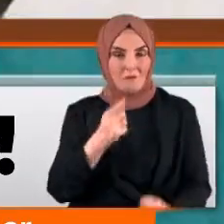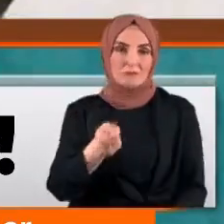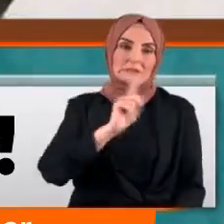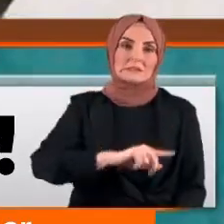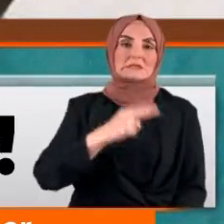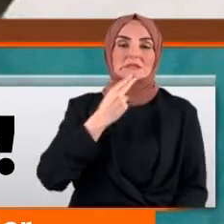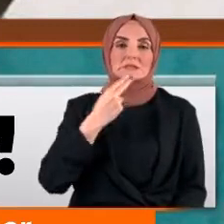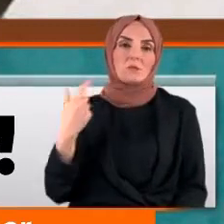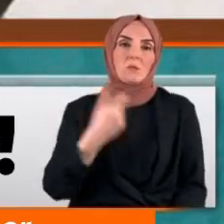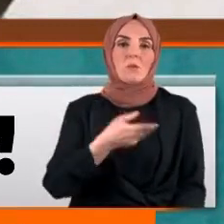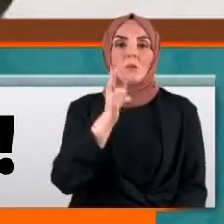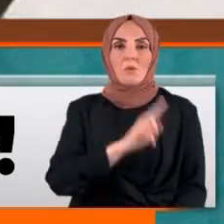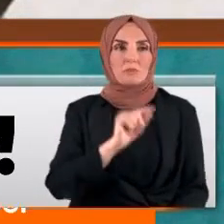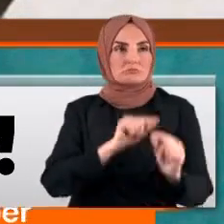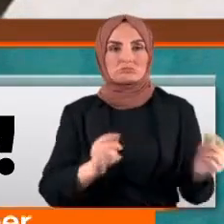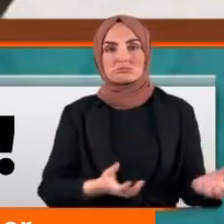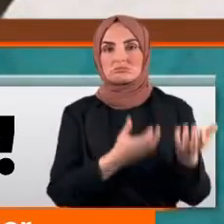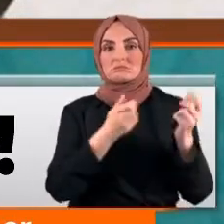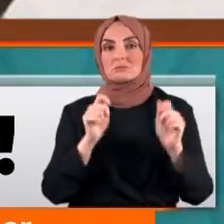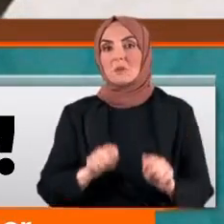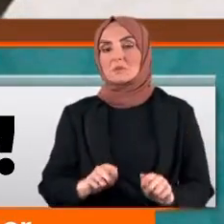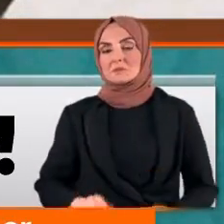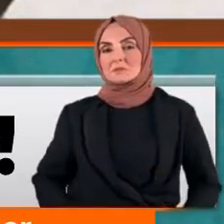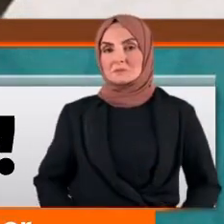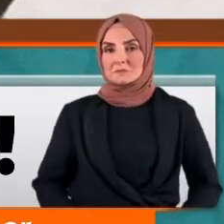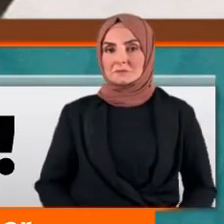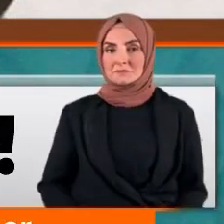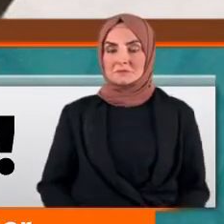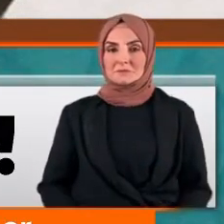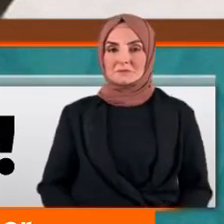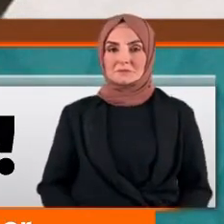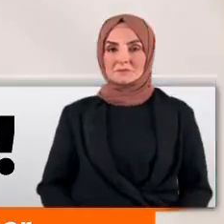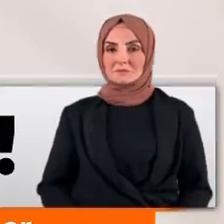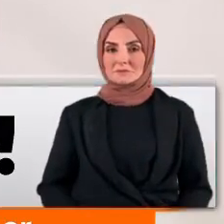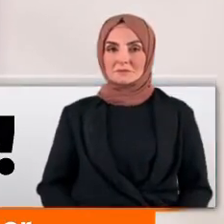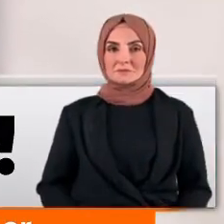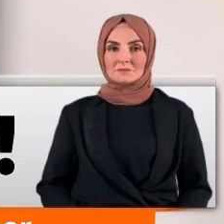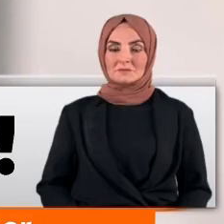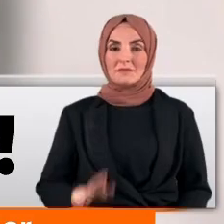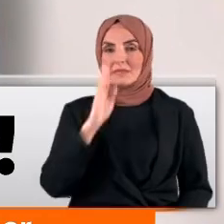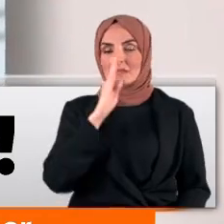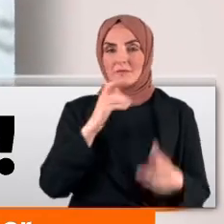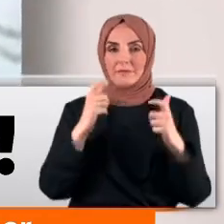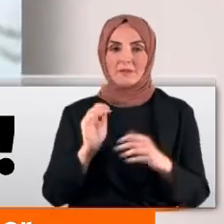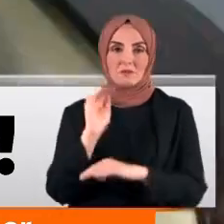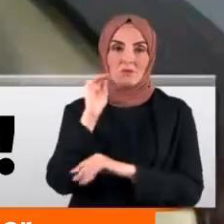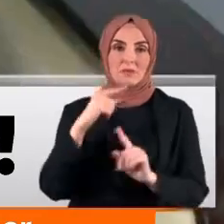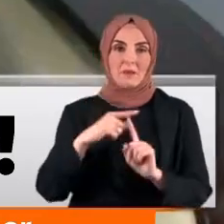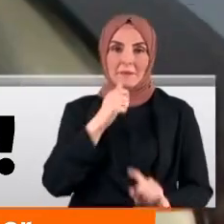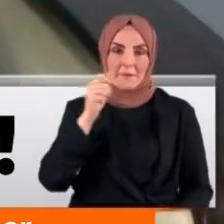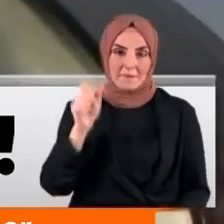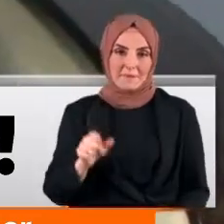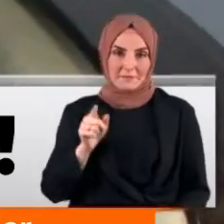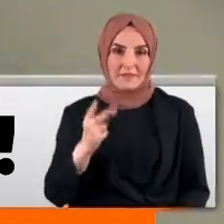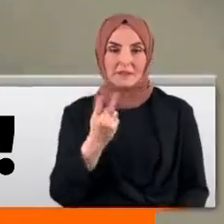Bir kadın bir erkeği reddetmesiyle çocuğunu öldürmek hakkı değildi bence. Kocaeli'de yaşayan Taner Yaylacı, iki çocuk